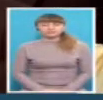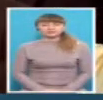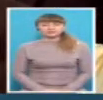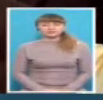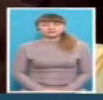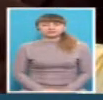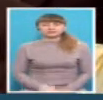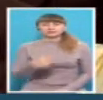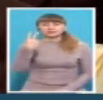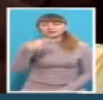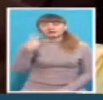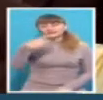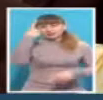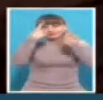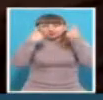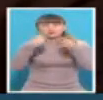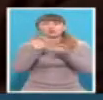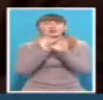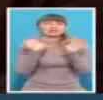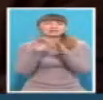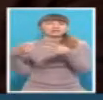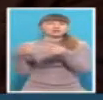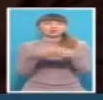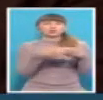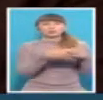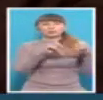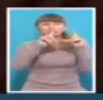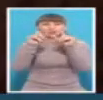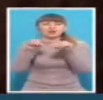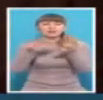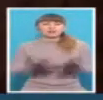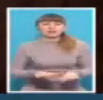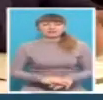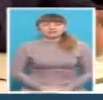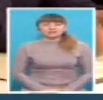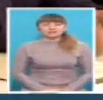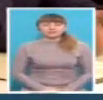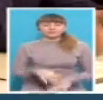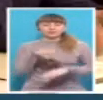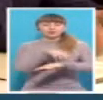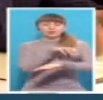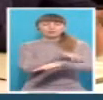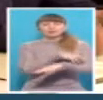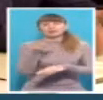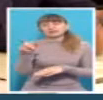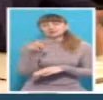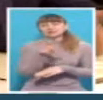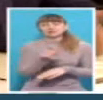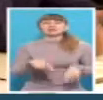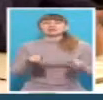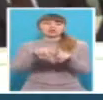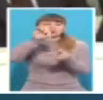өтті. Көмекке мұқтаж жандарға қол ұшын созуда партиялықтар аянып қалған емес. Ал мемлекеттік бағдарламаларын орындауын қадағалау басты